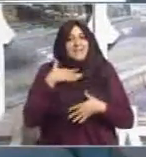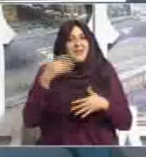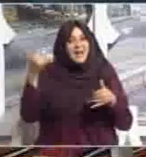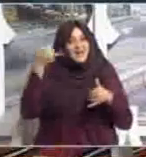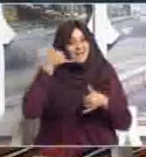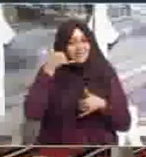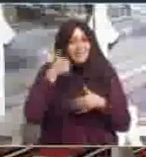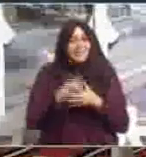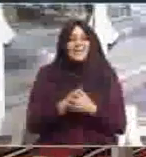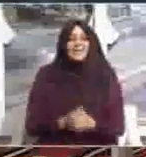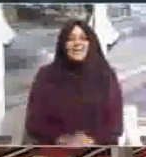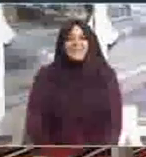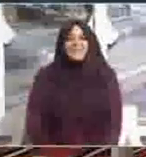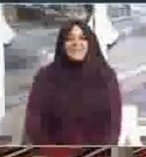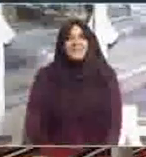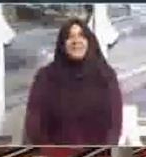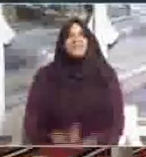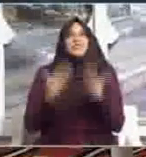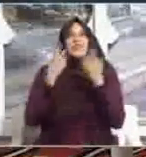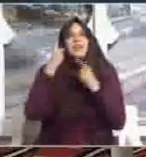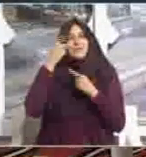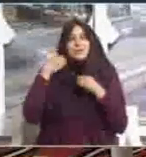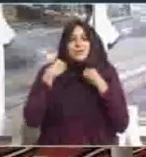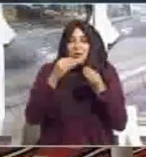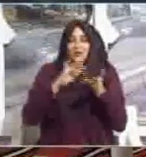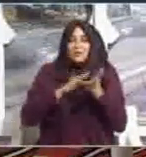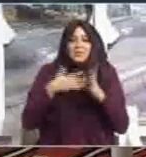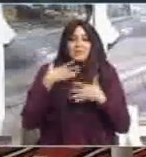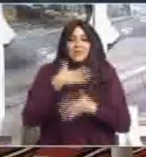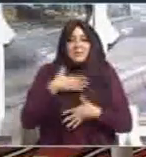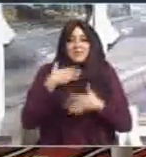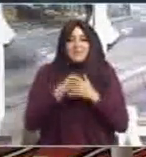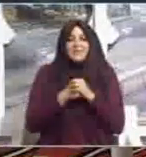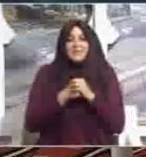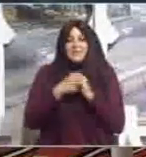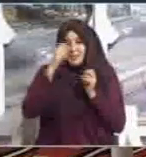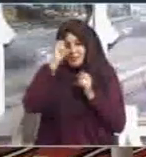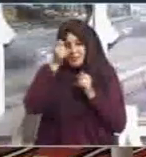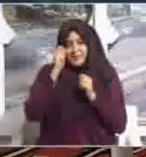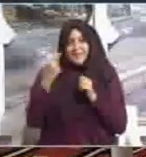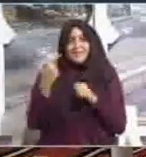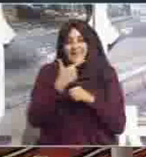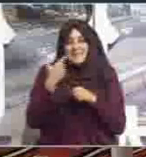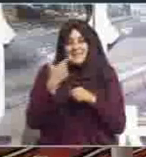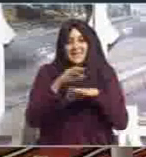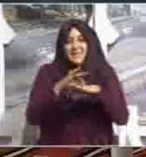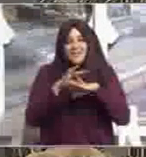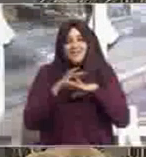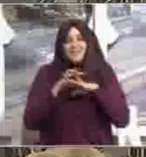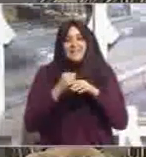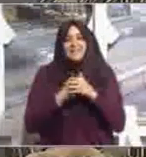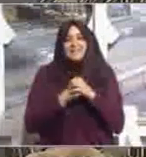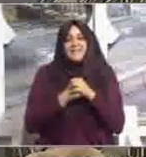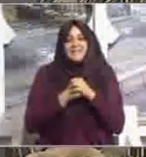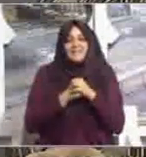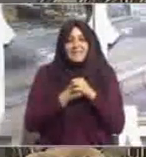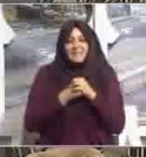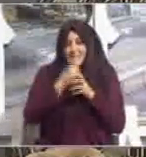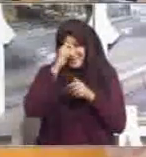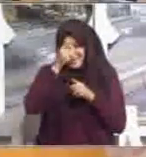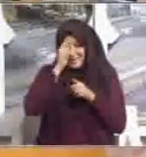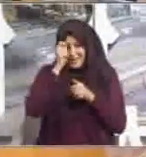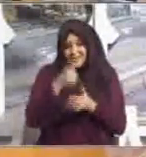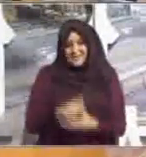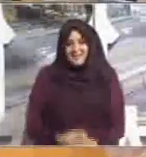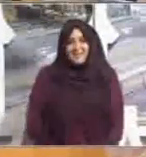بيكم يا هارون. الله يفرحنا جميعا بارك الله فيك تفضلي. وبلغ سلامي للشيوخ اللي معاكي بوزيدي ولاخر الشيخ الاخر الشيخ